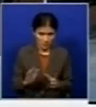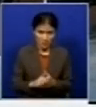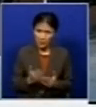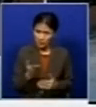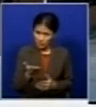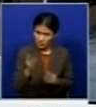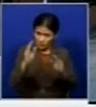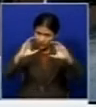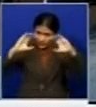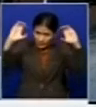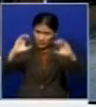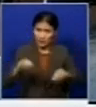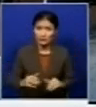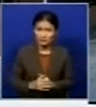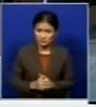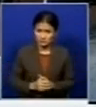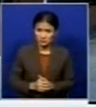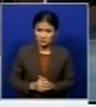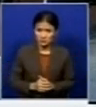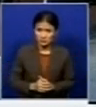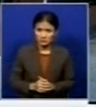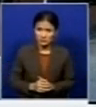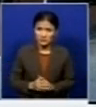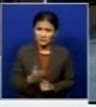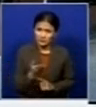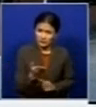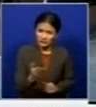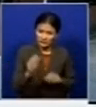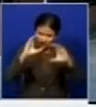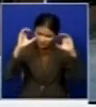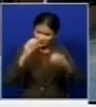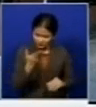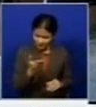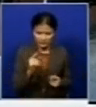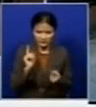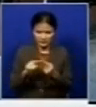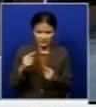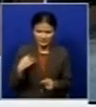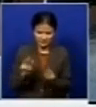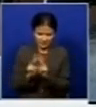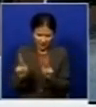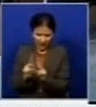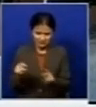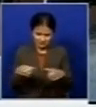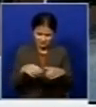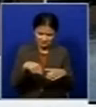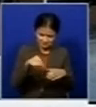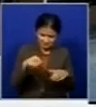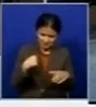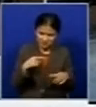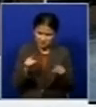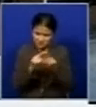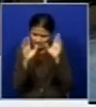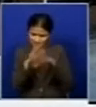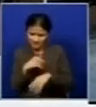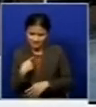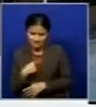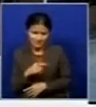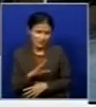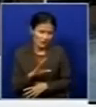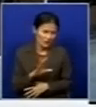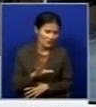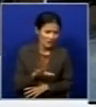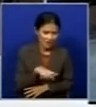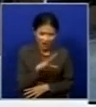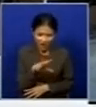าลอย่าใช้สภาอย่าใช้คณะกรรมการที่จะตั้งขึ้นเป็นเพียงประตู